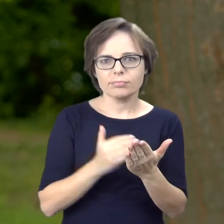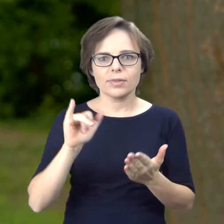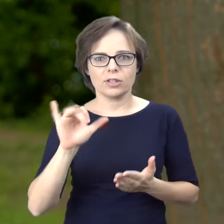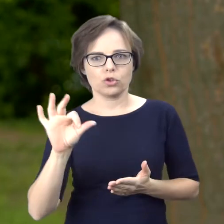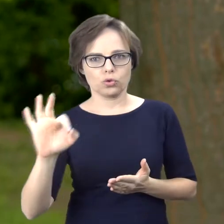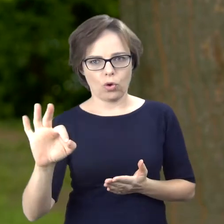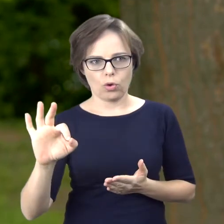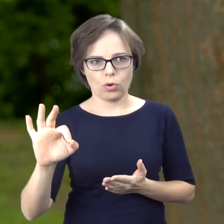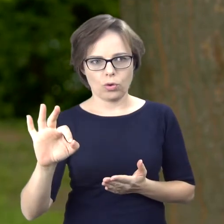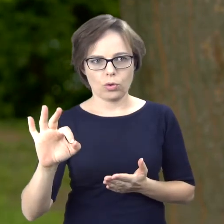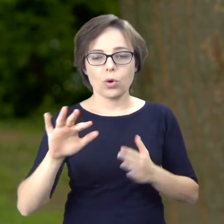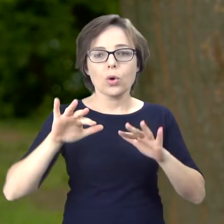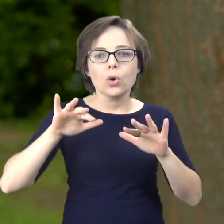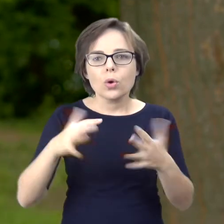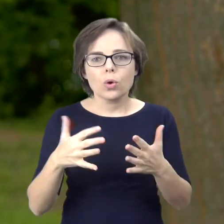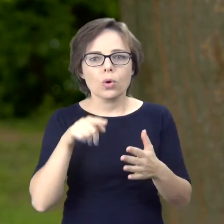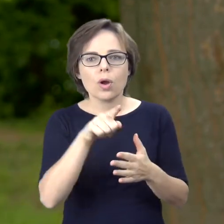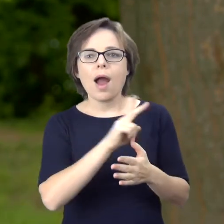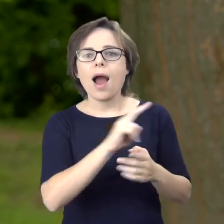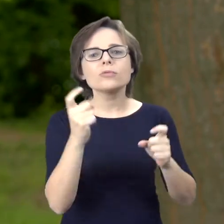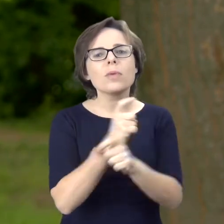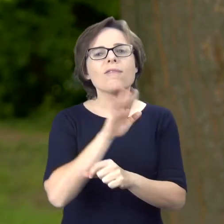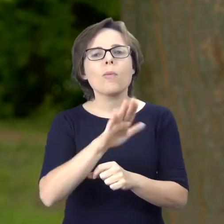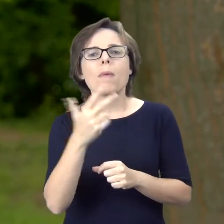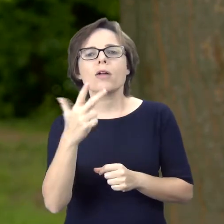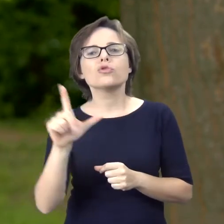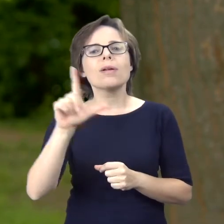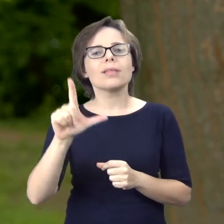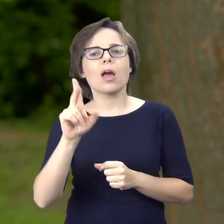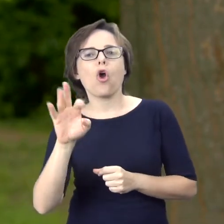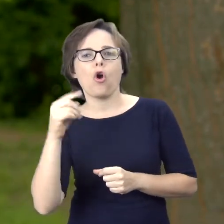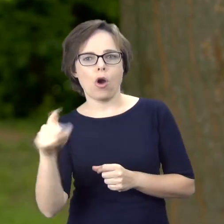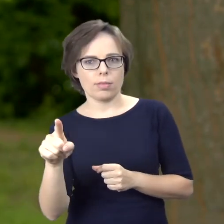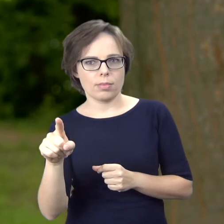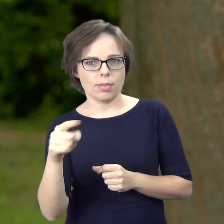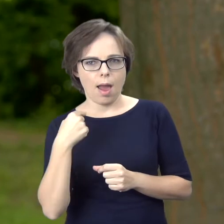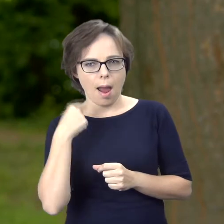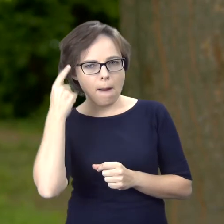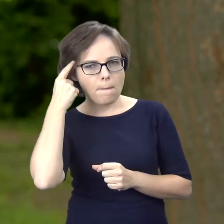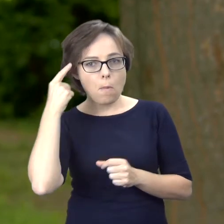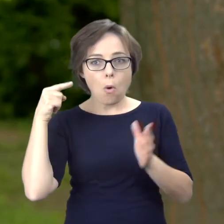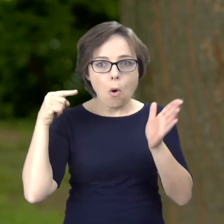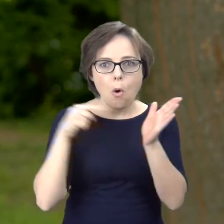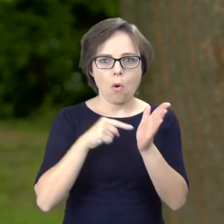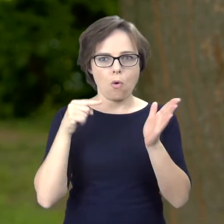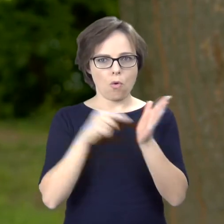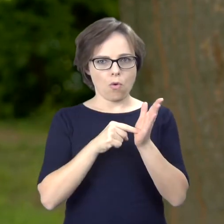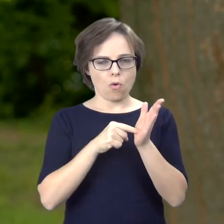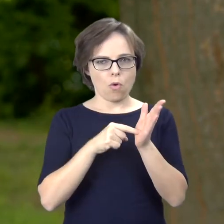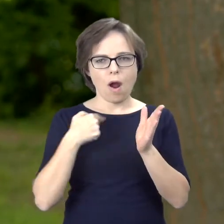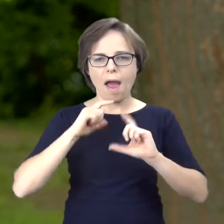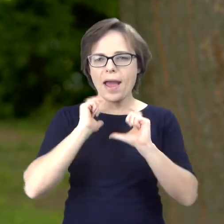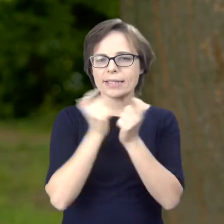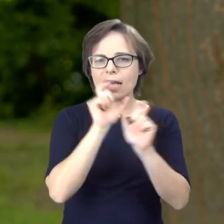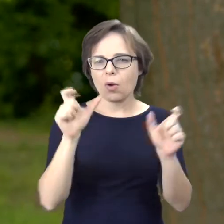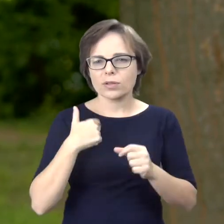która daje te 3-literowe kody dla wszystkich krajów i terytoriów na Ziemi i pomyślałem sobie, wow, to jest to, o czym ja myślałem przez